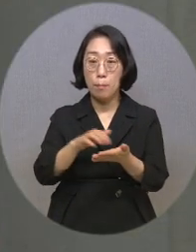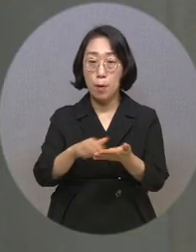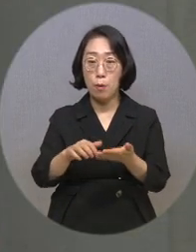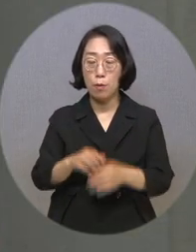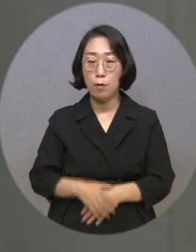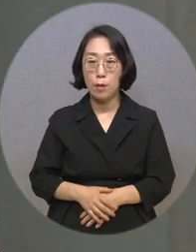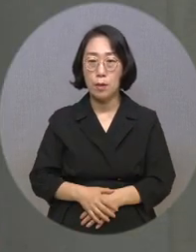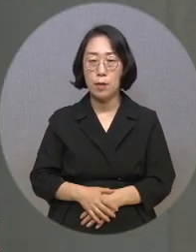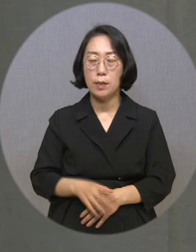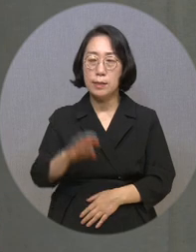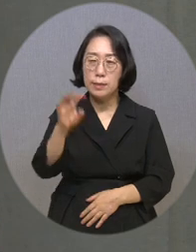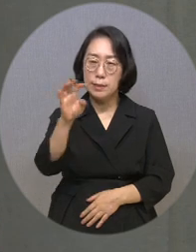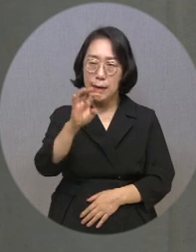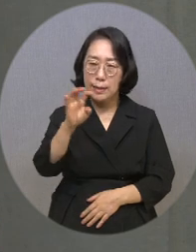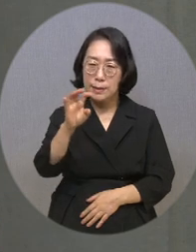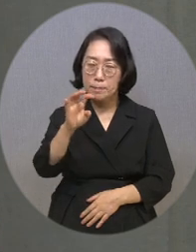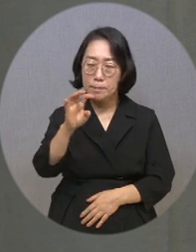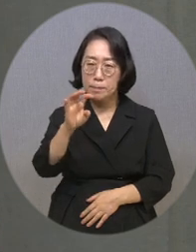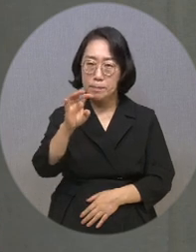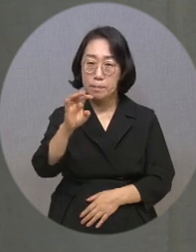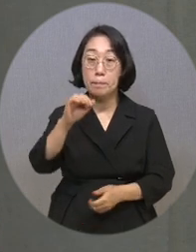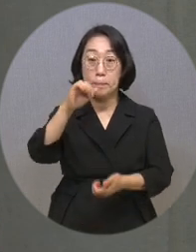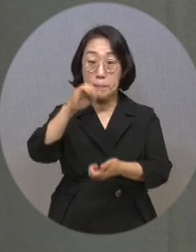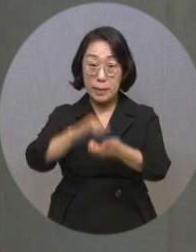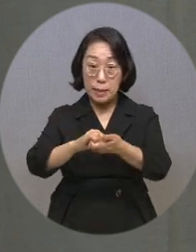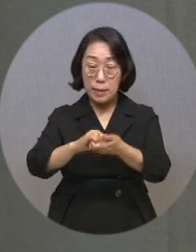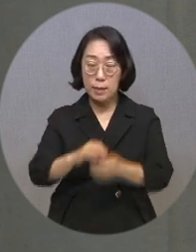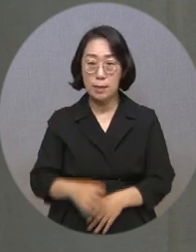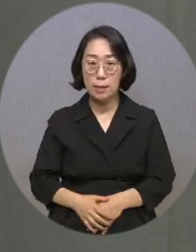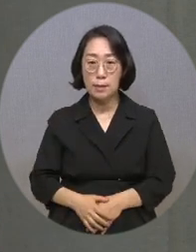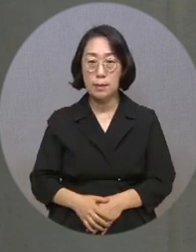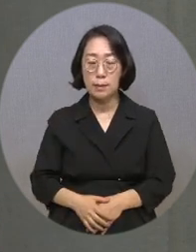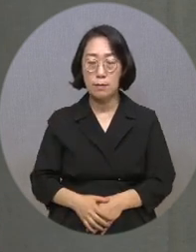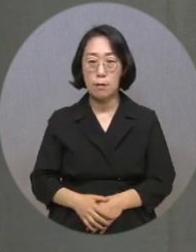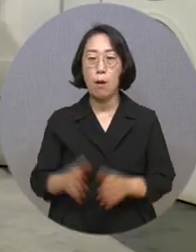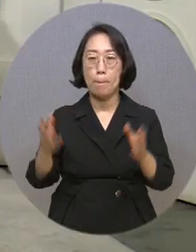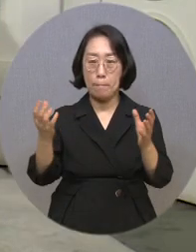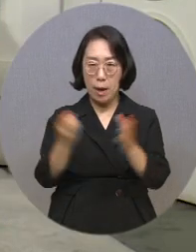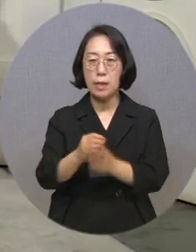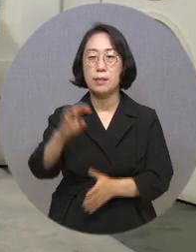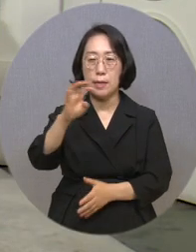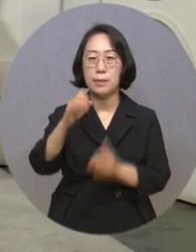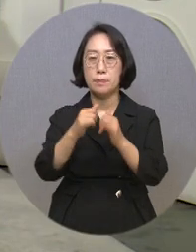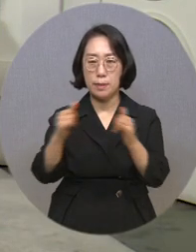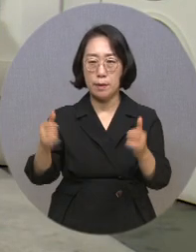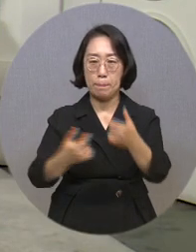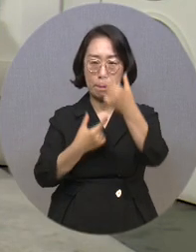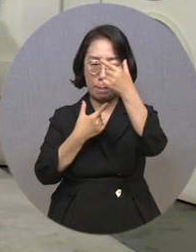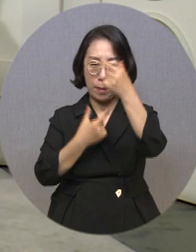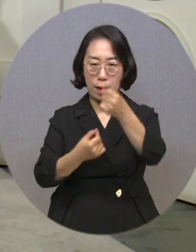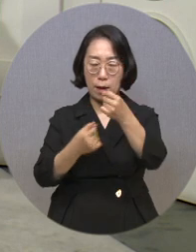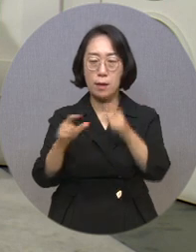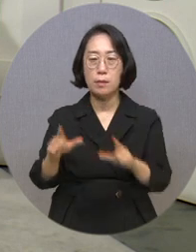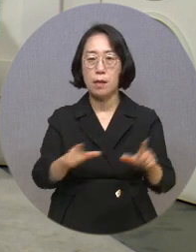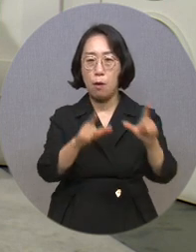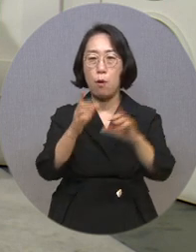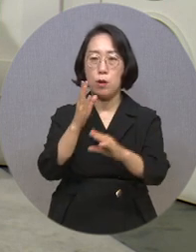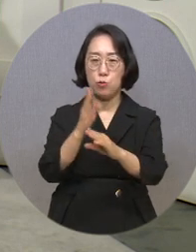거기는 40명이 정원인데 지금 40명이 다 찼어요, 거기는. 아, 그래요? 네.